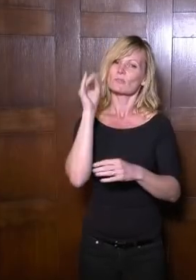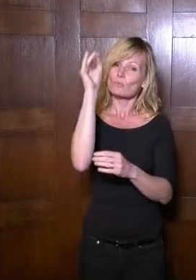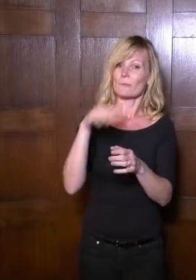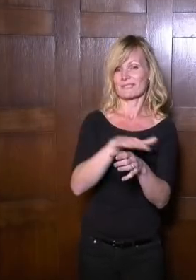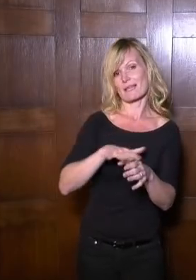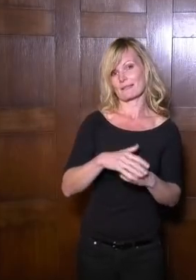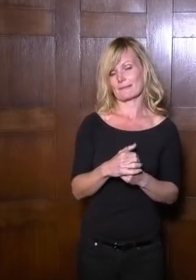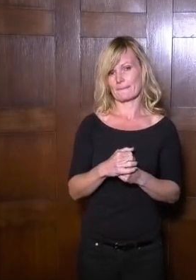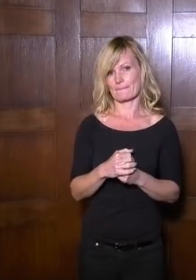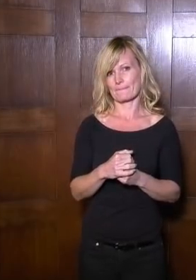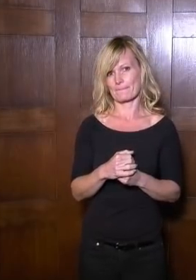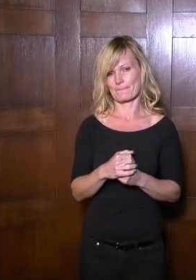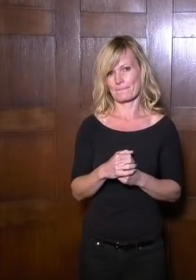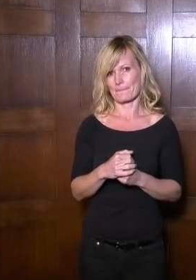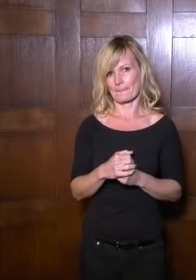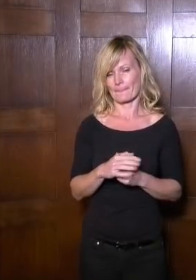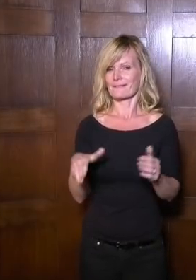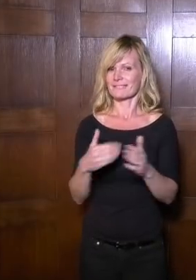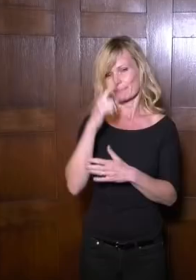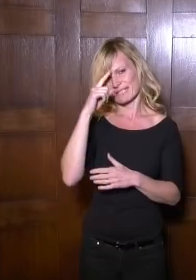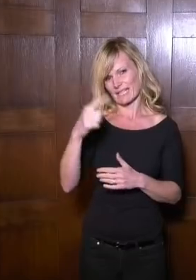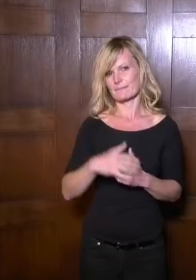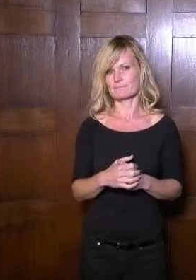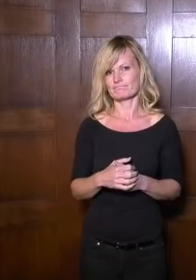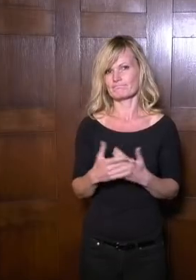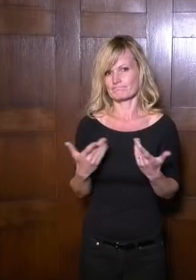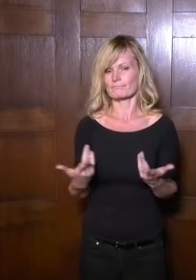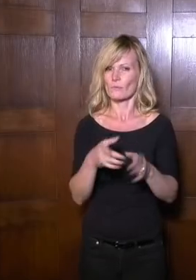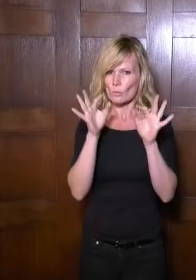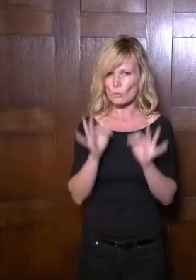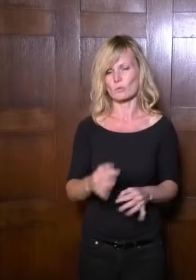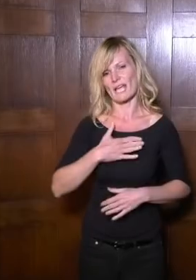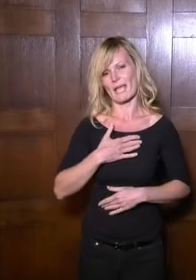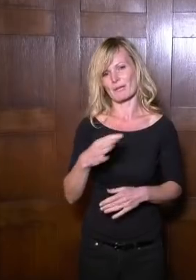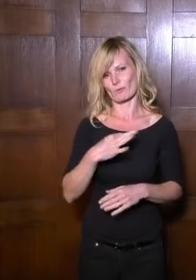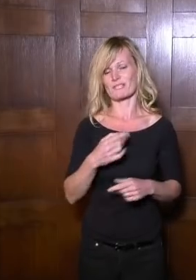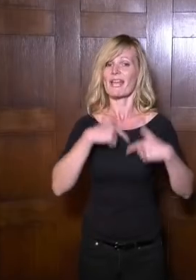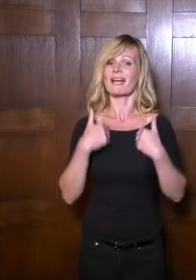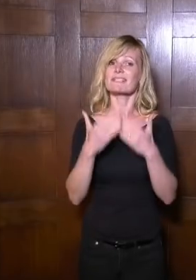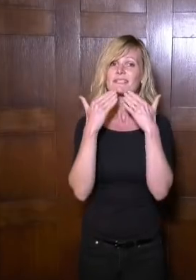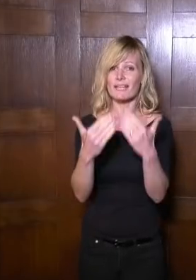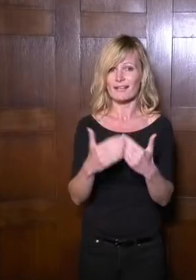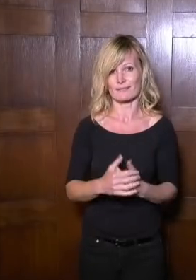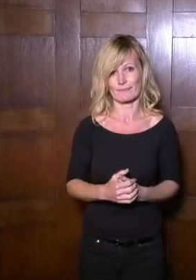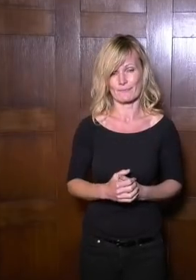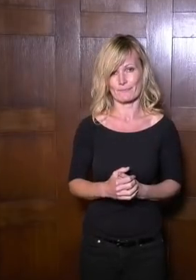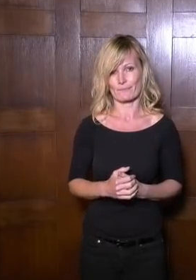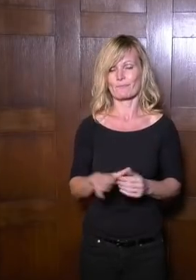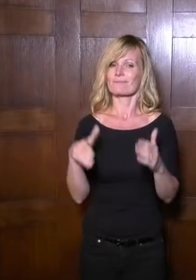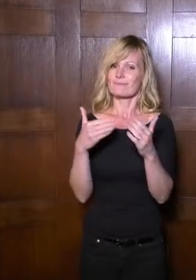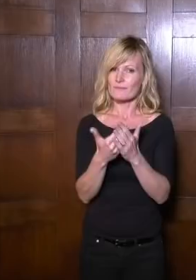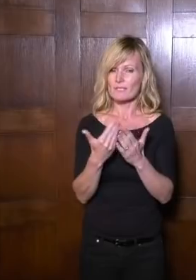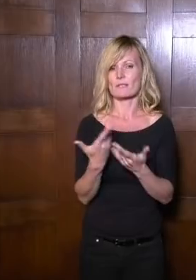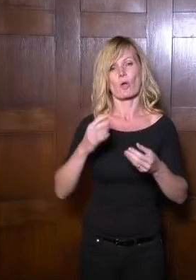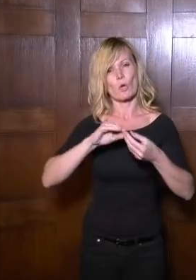und in diesem Sinne eine gute Heimat für uns ist. Herzlichen Dank für diese